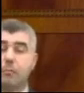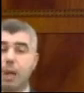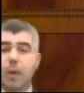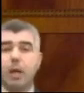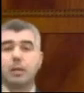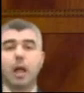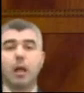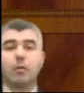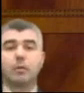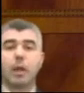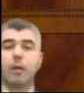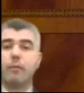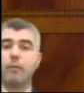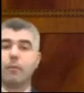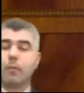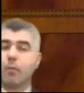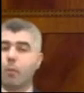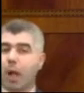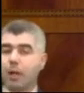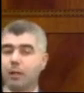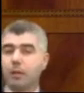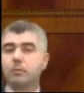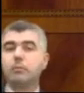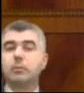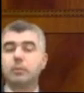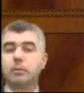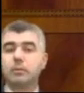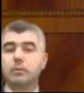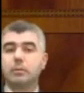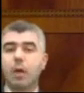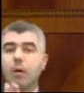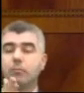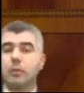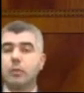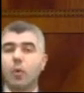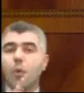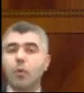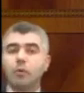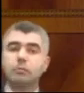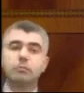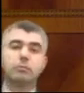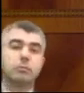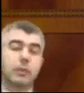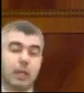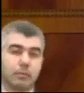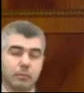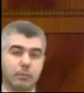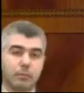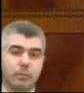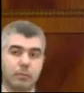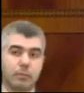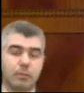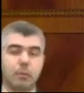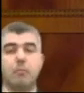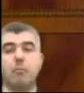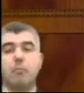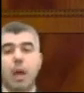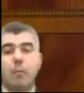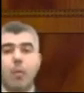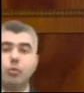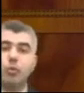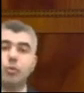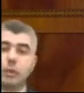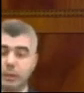أوروبا وأفريقيا. هذا مفتاح أساسي في هذه